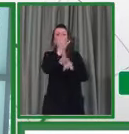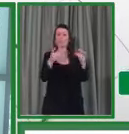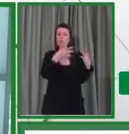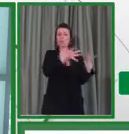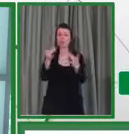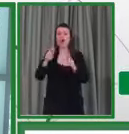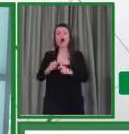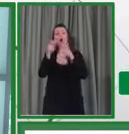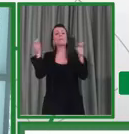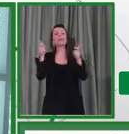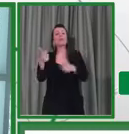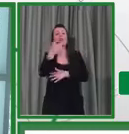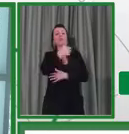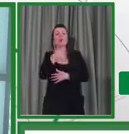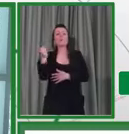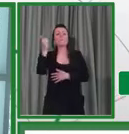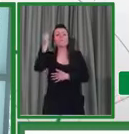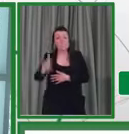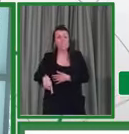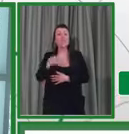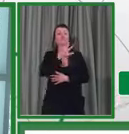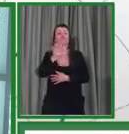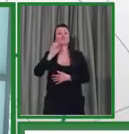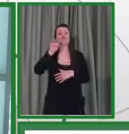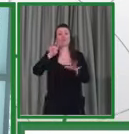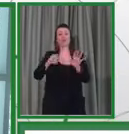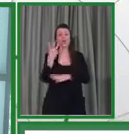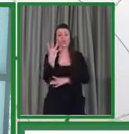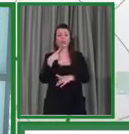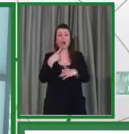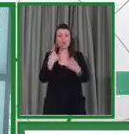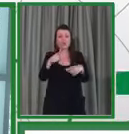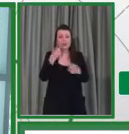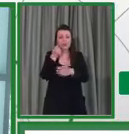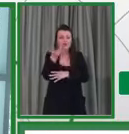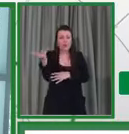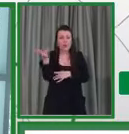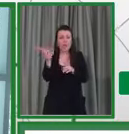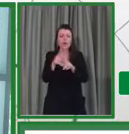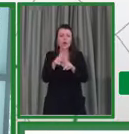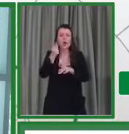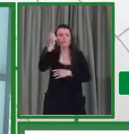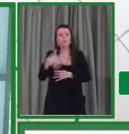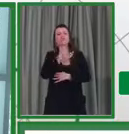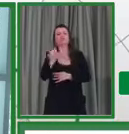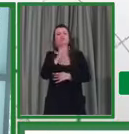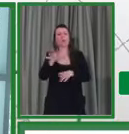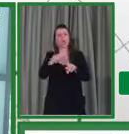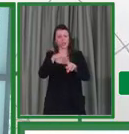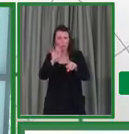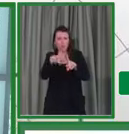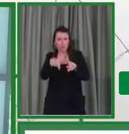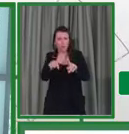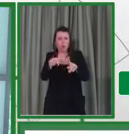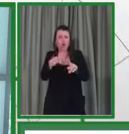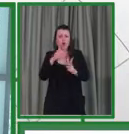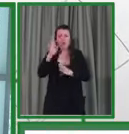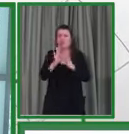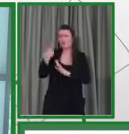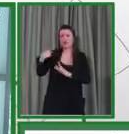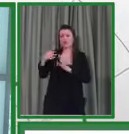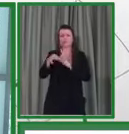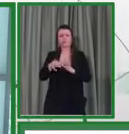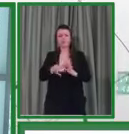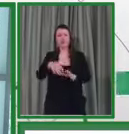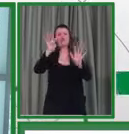1544 è un dato se volete in linea con quello degli altri giorni abbiamo il numero dei tamponi oggi processati e 9